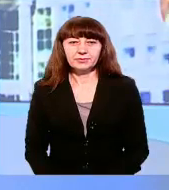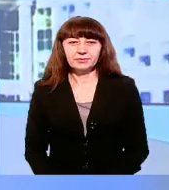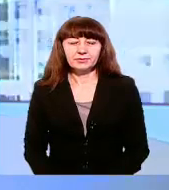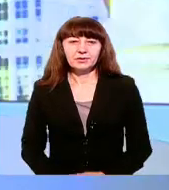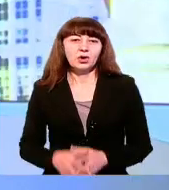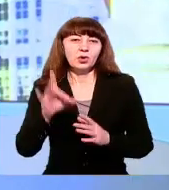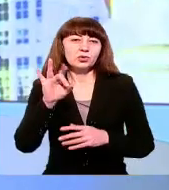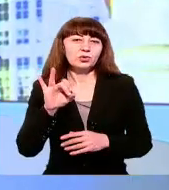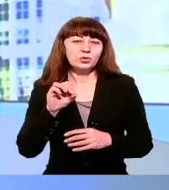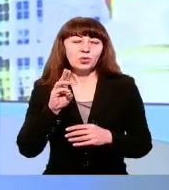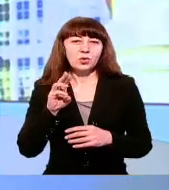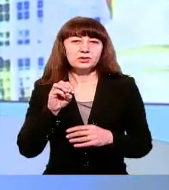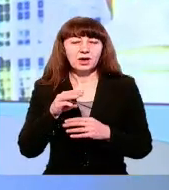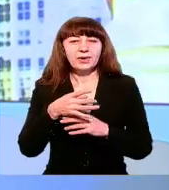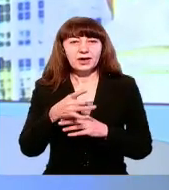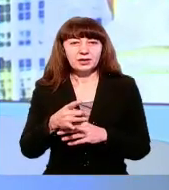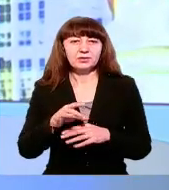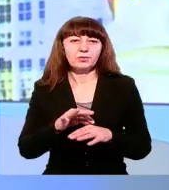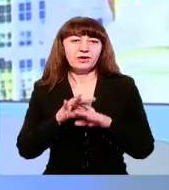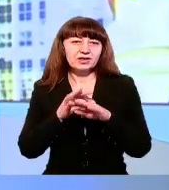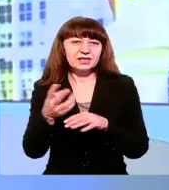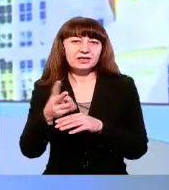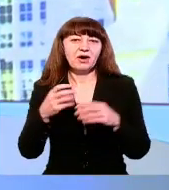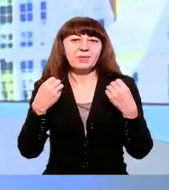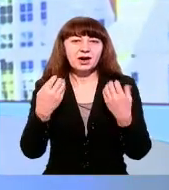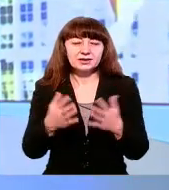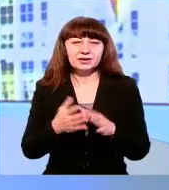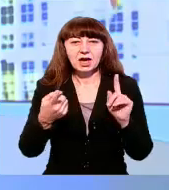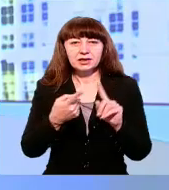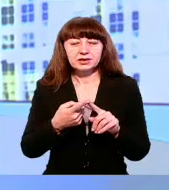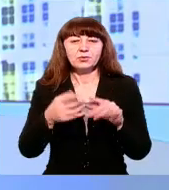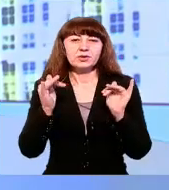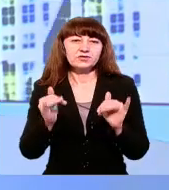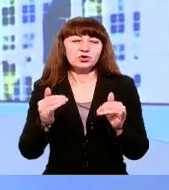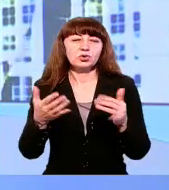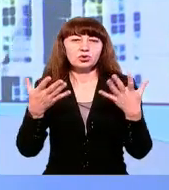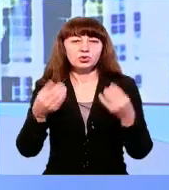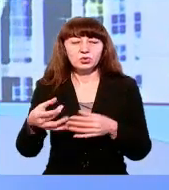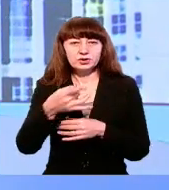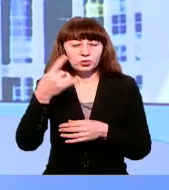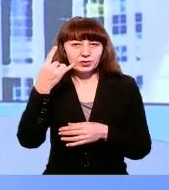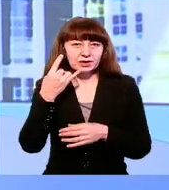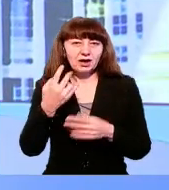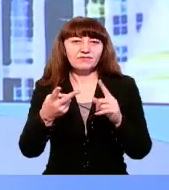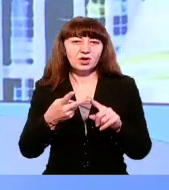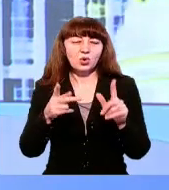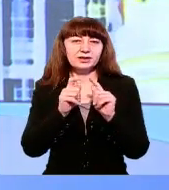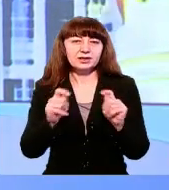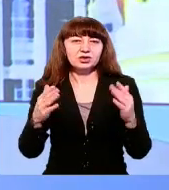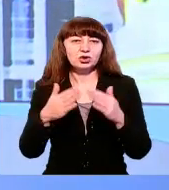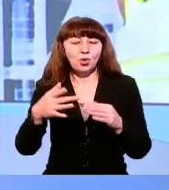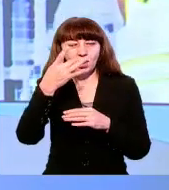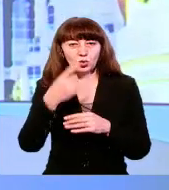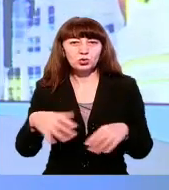Ұзынкөл ауданының Ершов ауылында қос мереке қатар тойланды. Оның бірі республика күні болса, екіншісі мәдениет үйінің ашылу